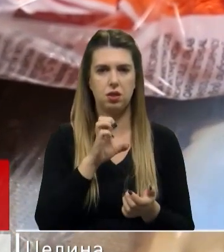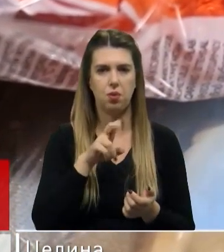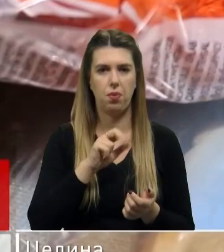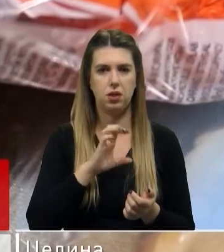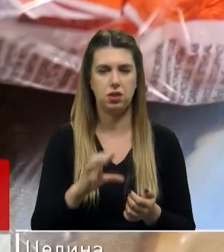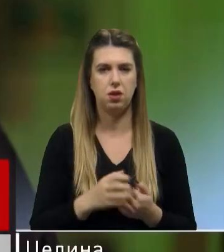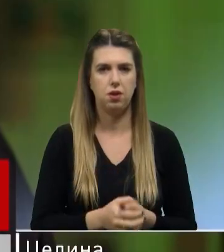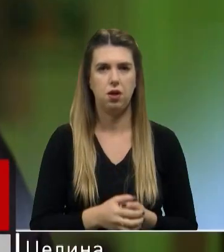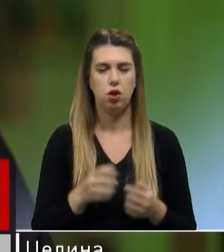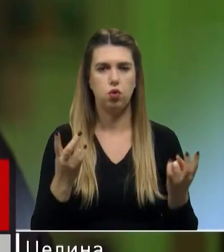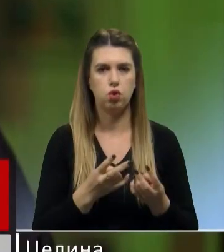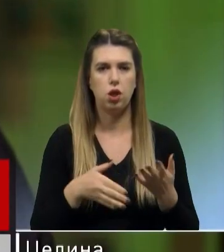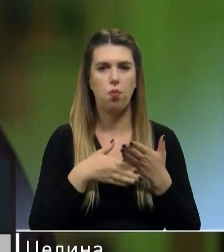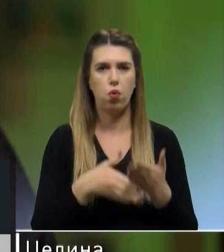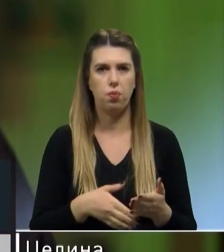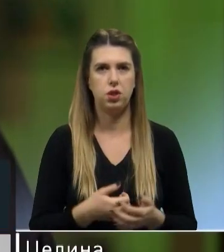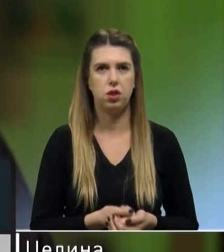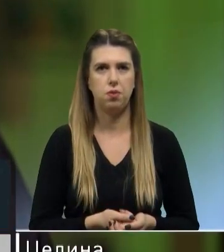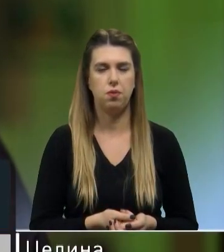Они нуждаются в помощи